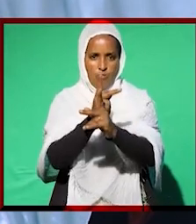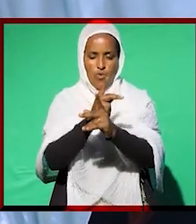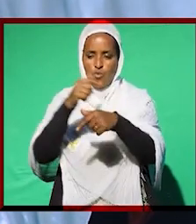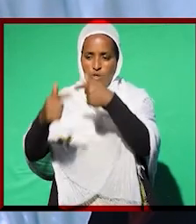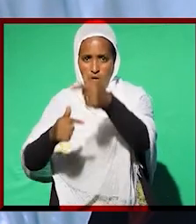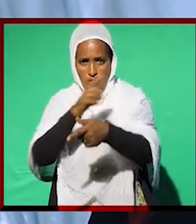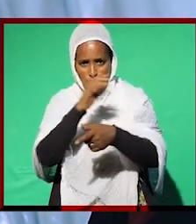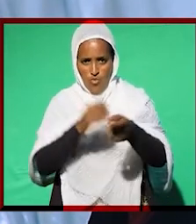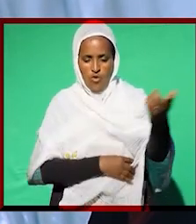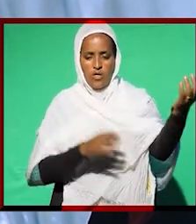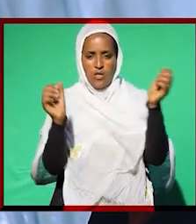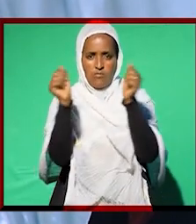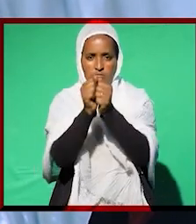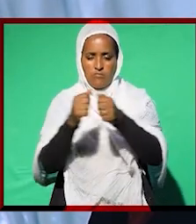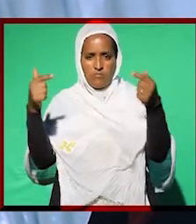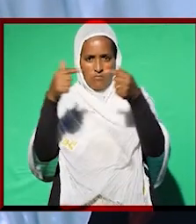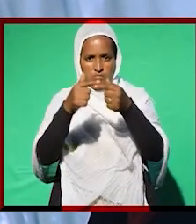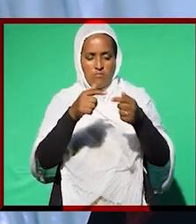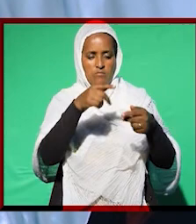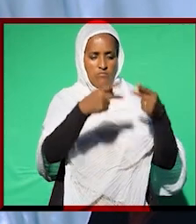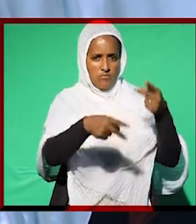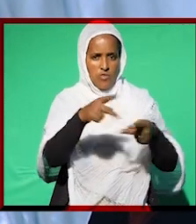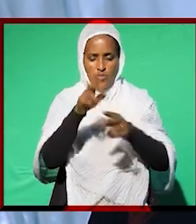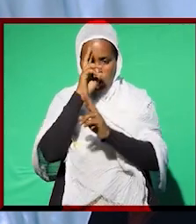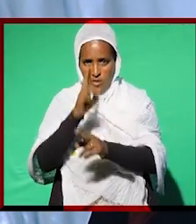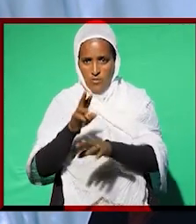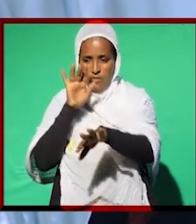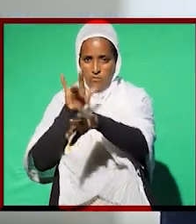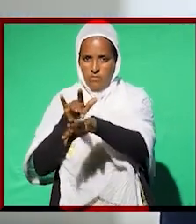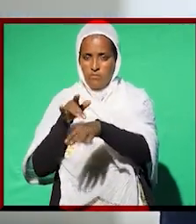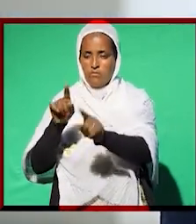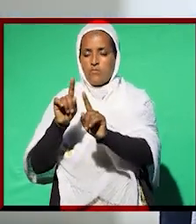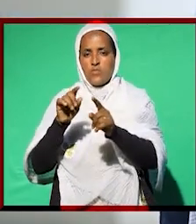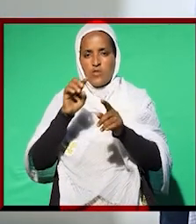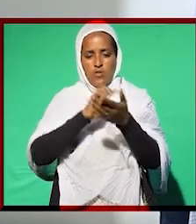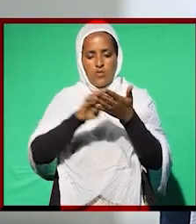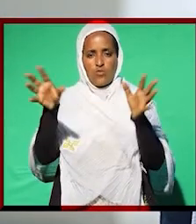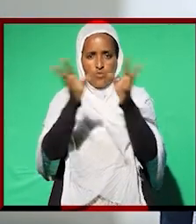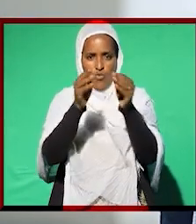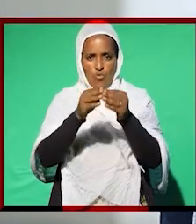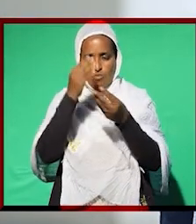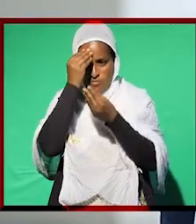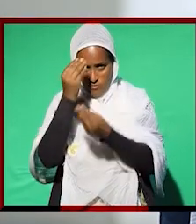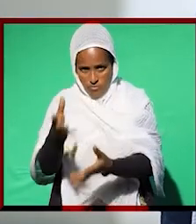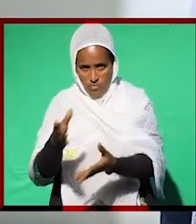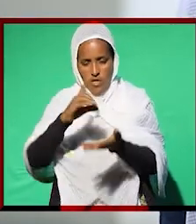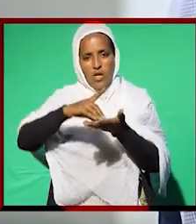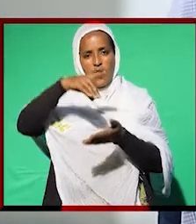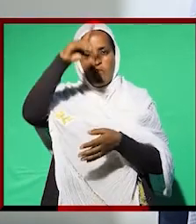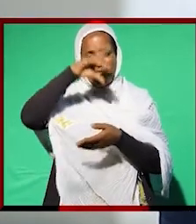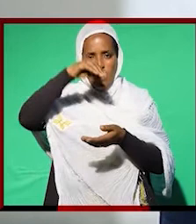ጠብቀው እንዲጓዙና ከዚሁ ጋር ተዛማጅ ጉዳዮች እነሱን ክብር የሚጋፉ ጉዳዮች እንዲቆሙ ቅዱስ ሲኖዶስ ማሳሰቢያ እንዲደርሳቸው